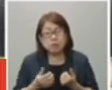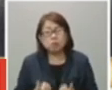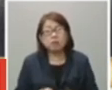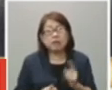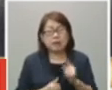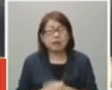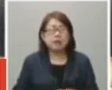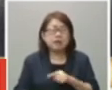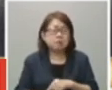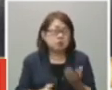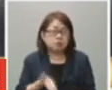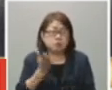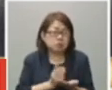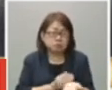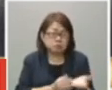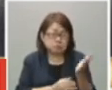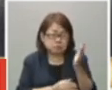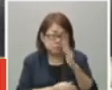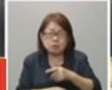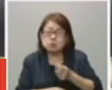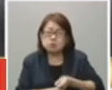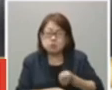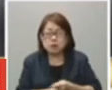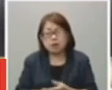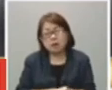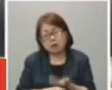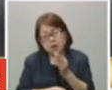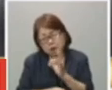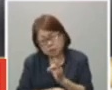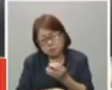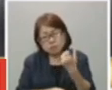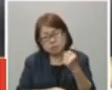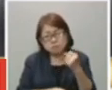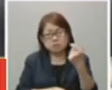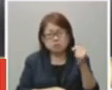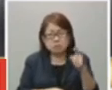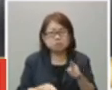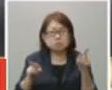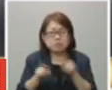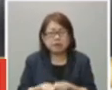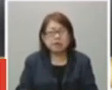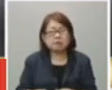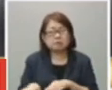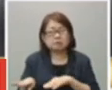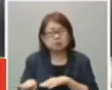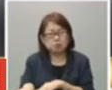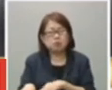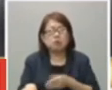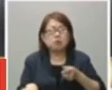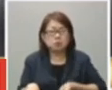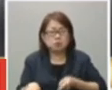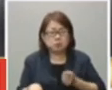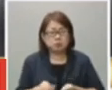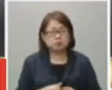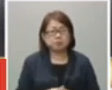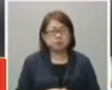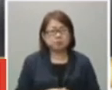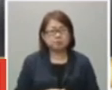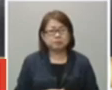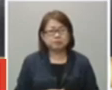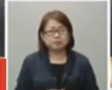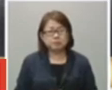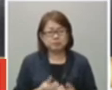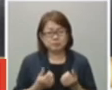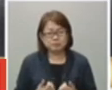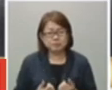เวลาไหนก็แล้วแต่นะครับ9โมง10โมง11โมงรถก็ยังติดนะครับเพราะ